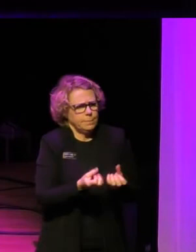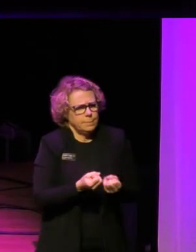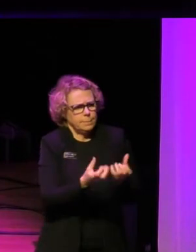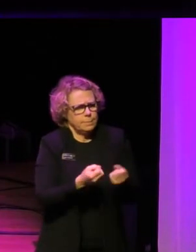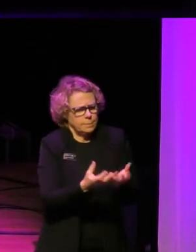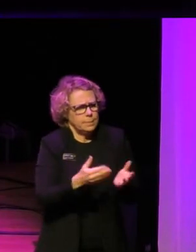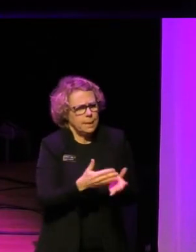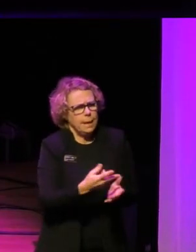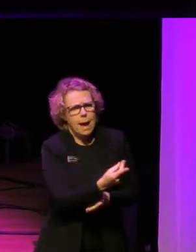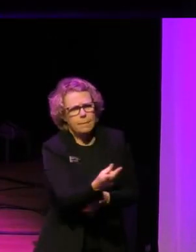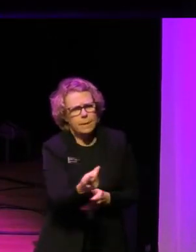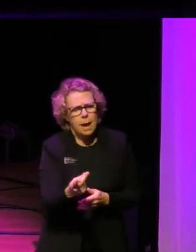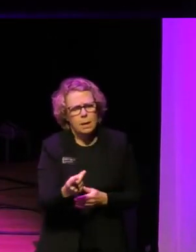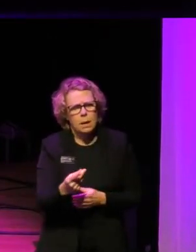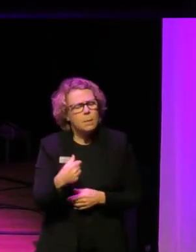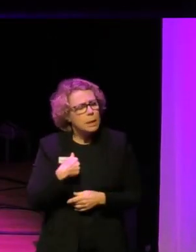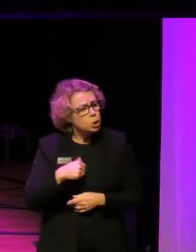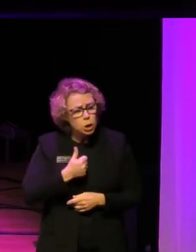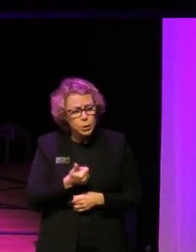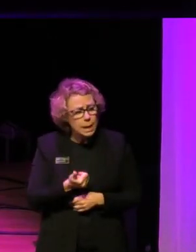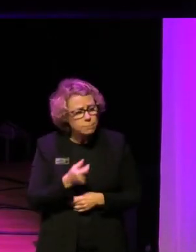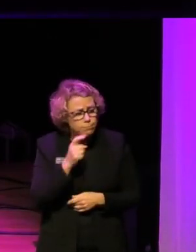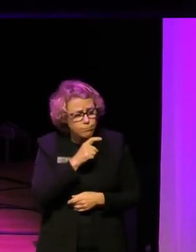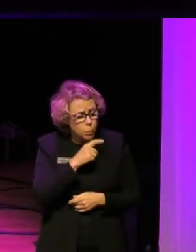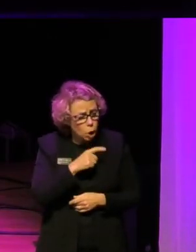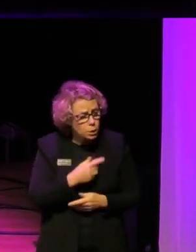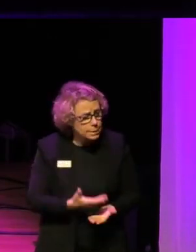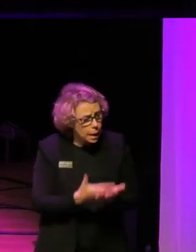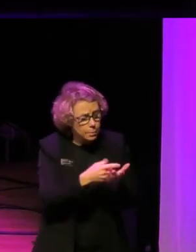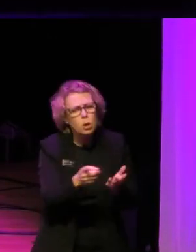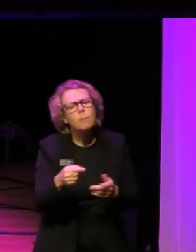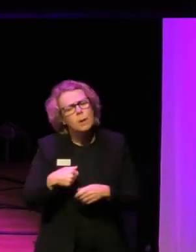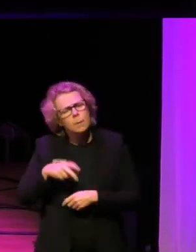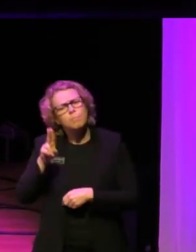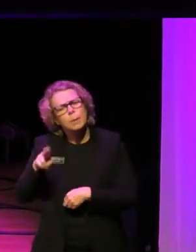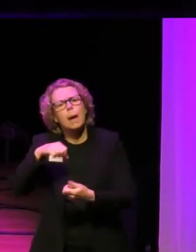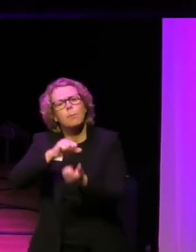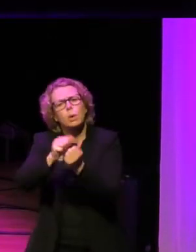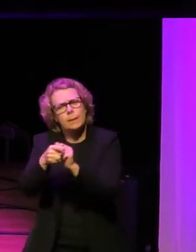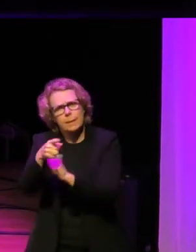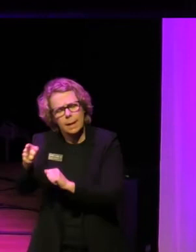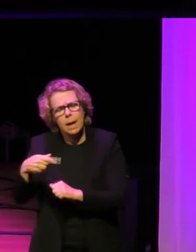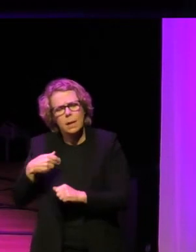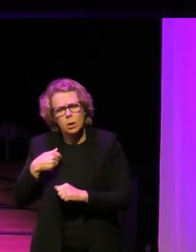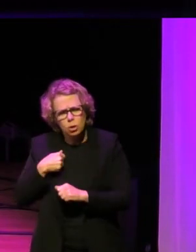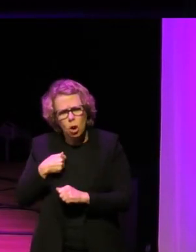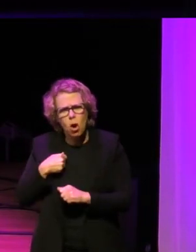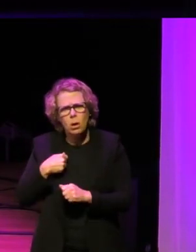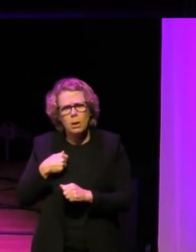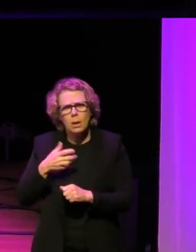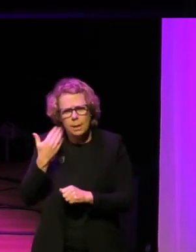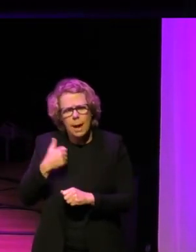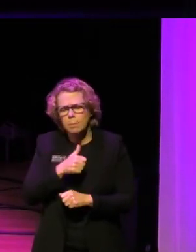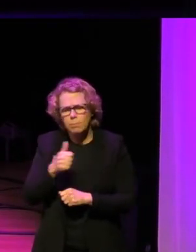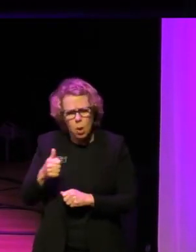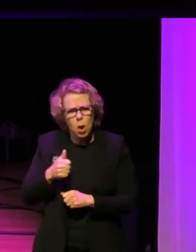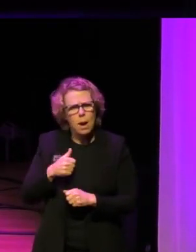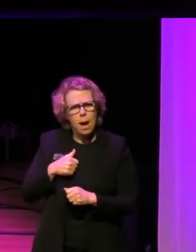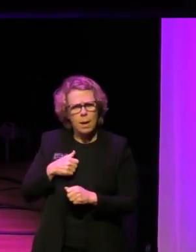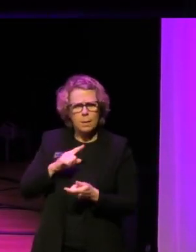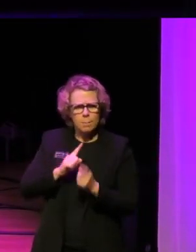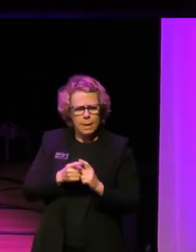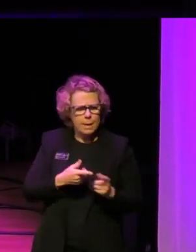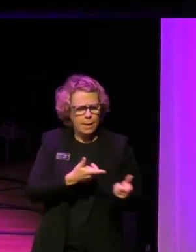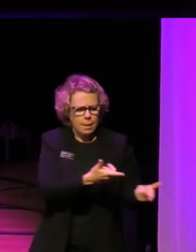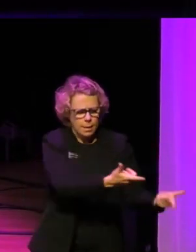Men jag själv, jag kan inte hjälpa dem. Det är egentligen politikerna måste hjälpa dem. Och jag kan bara vara deras röst och hjälpa dem.